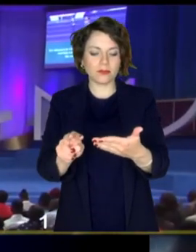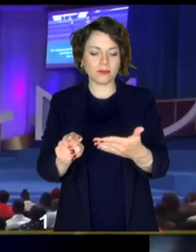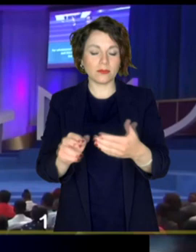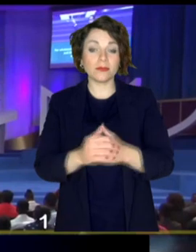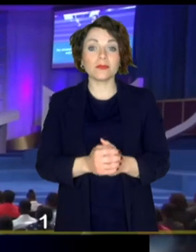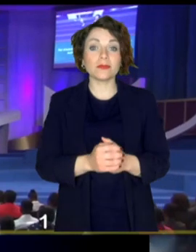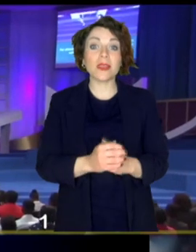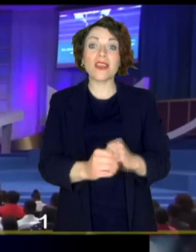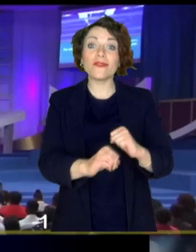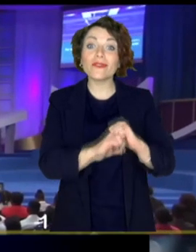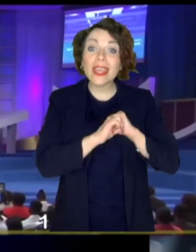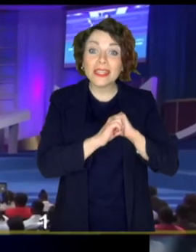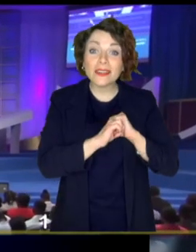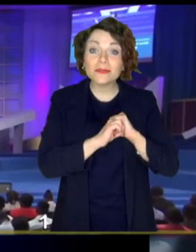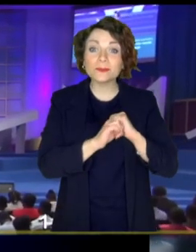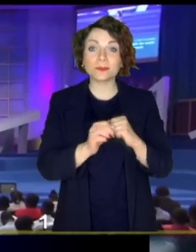Fede!